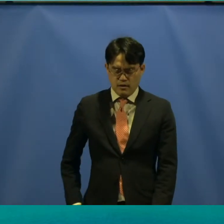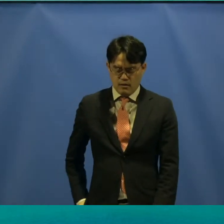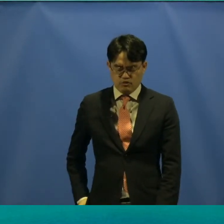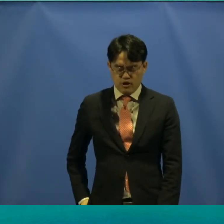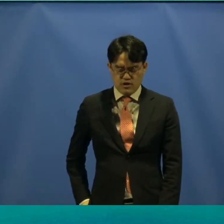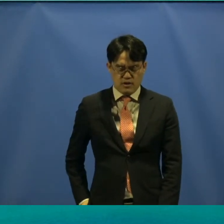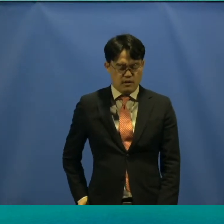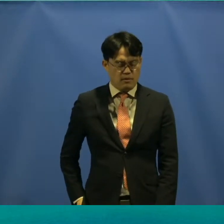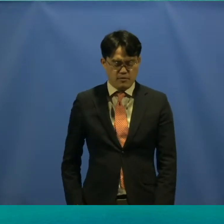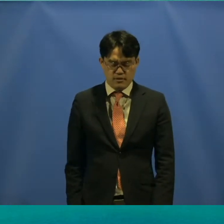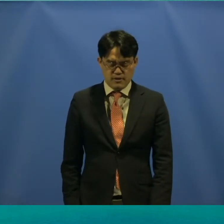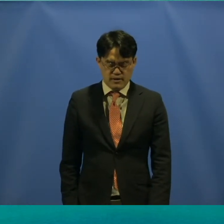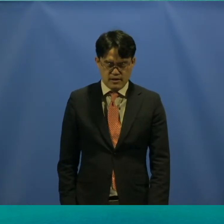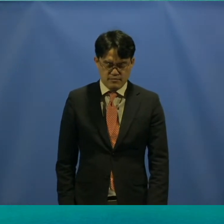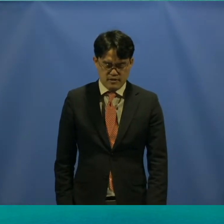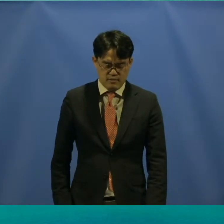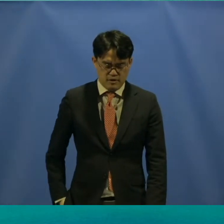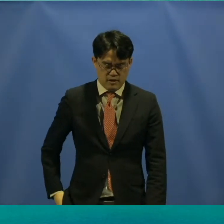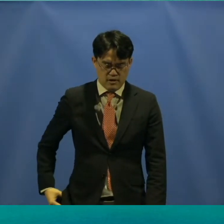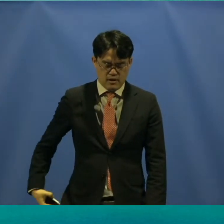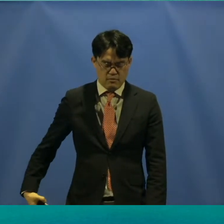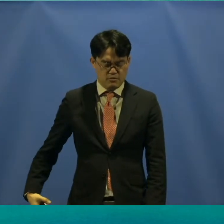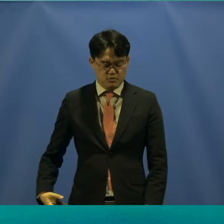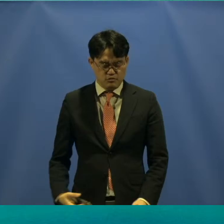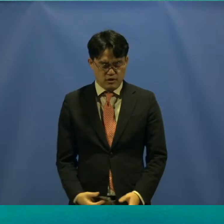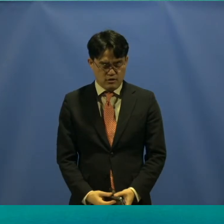아버지 감사합니다. 하나님께서 오늘 또 우리에게